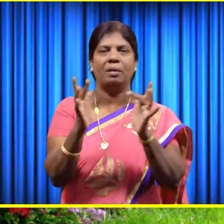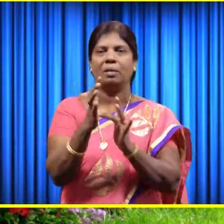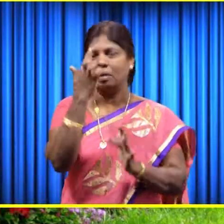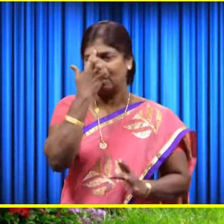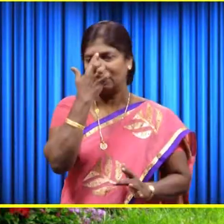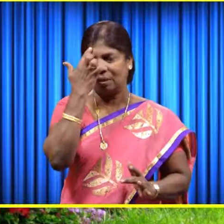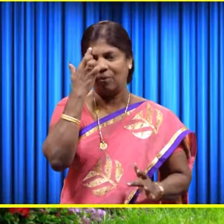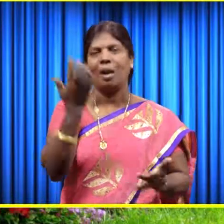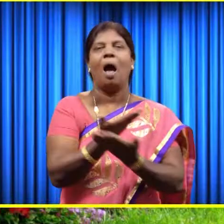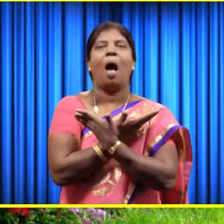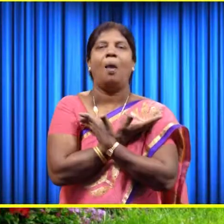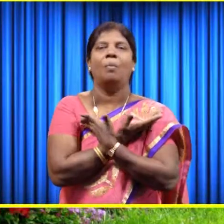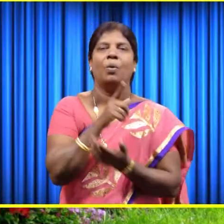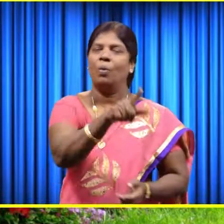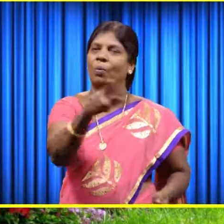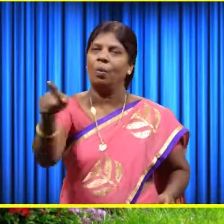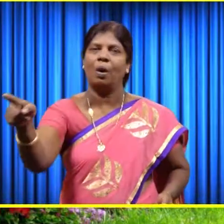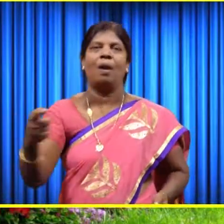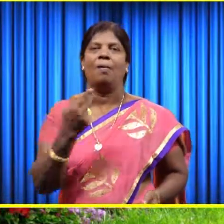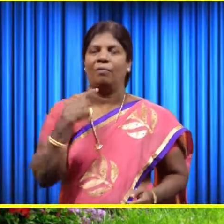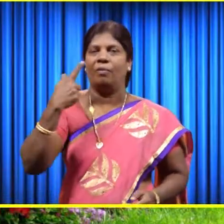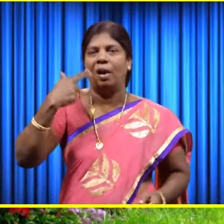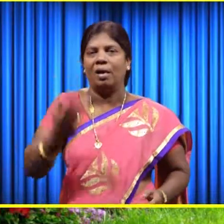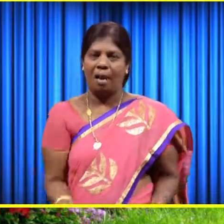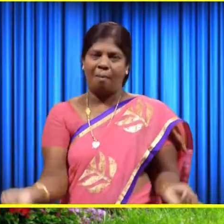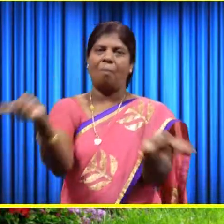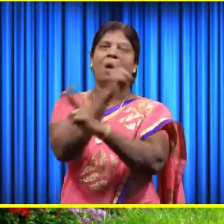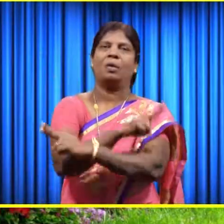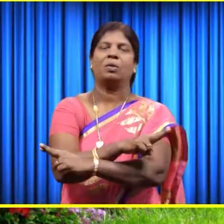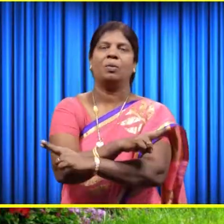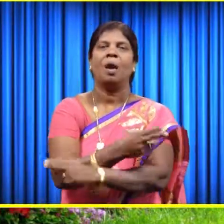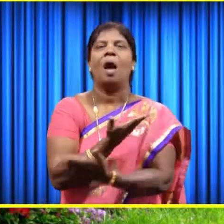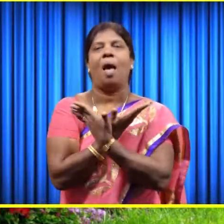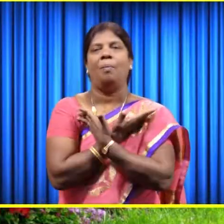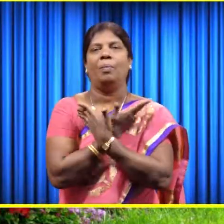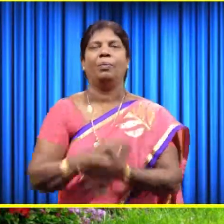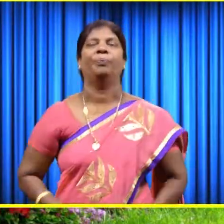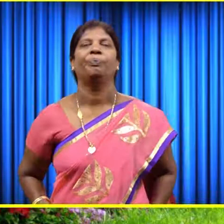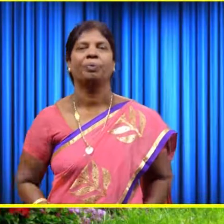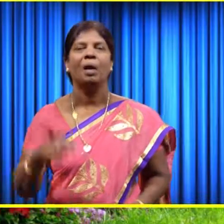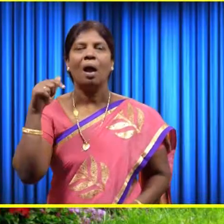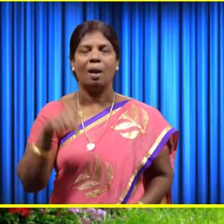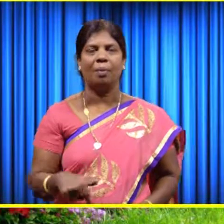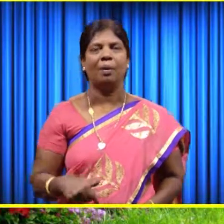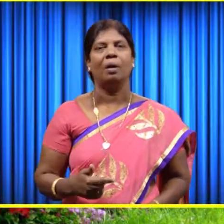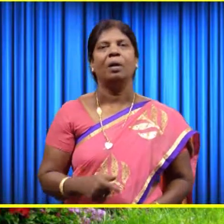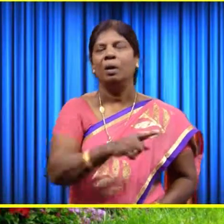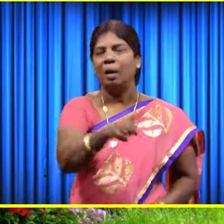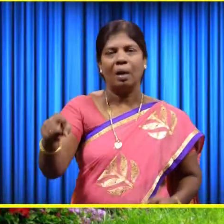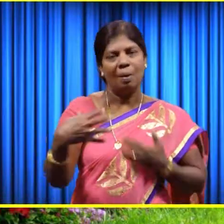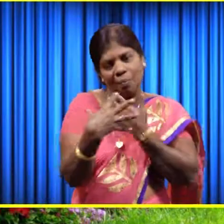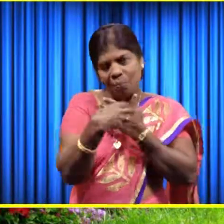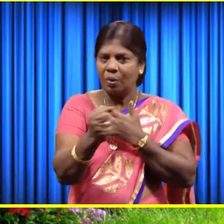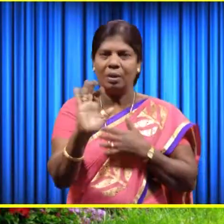கிறிஸ்துவின் அன்பு உங்களுடைய வாழ்க்கையை தலைகீழாக மாற்றக்கூடிய ஒரு அன்பு. என்ன நண்பர்களே, நான் சொன்னதை நீங்கள்